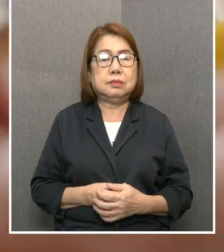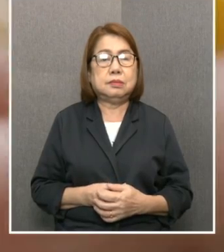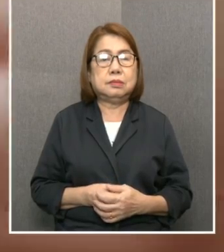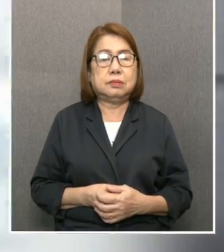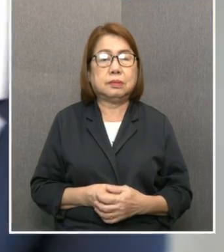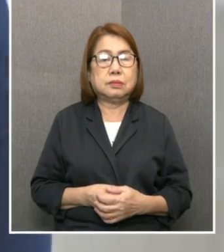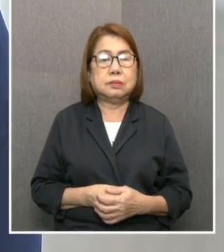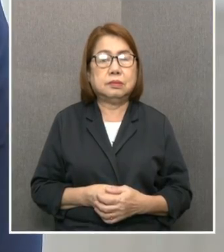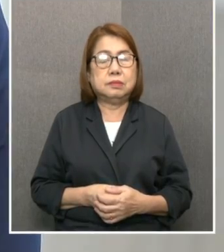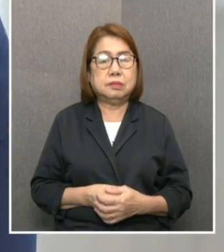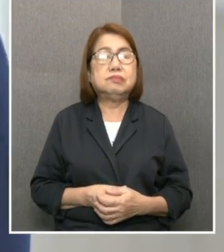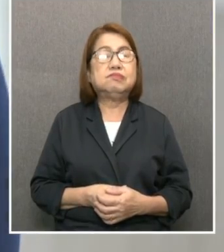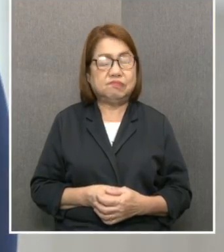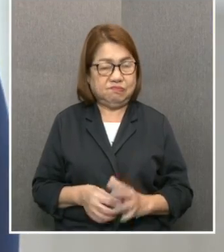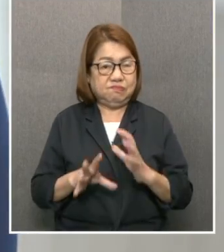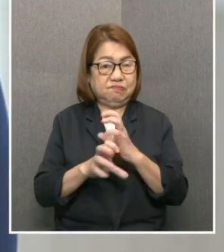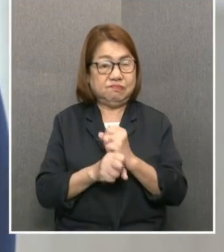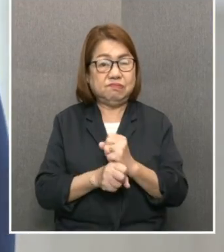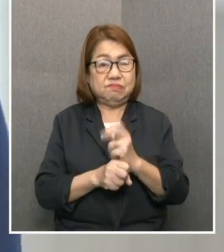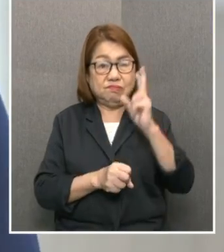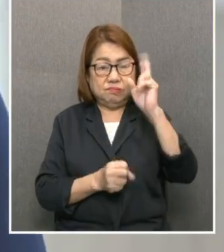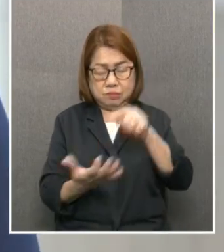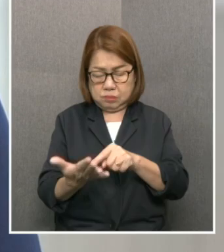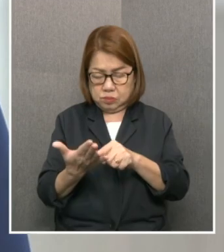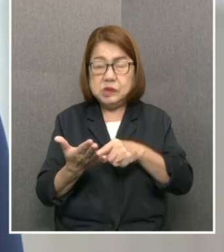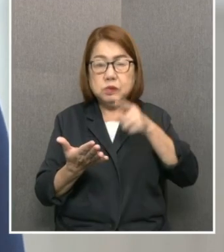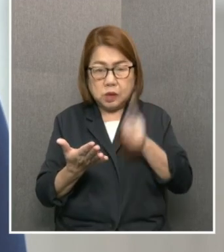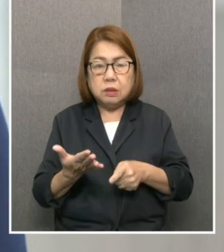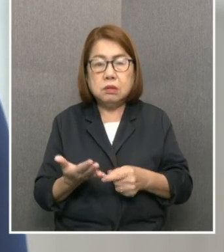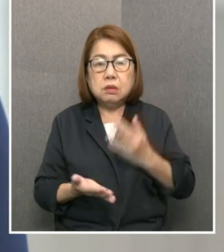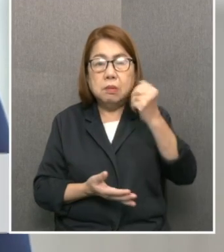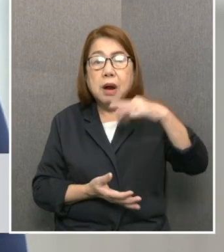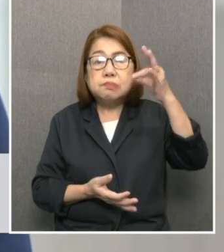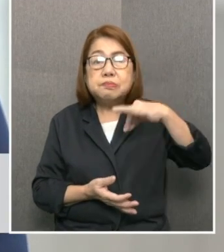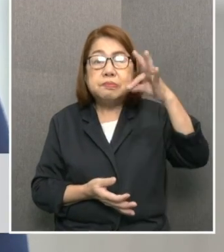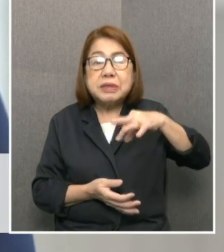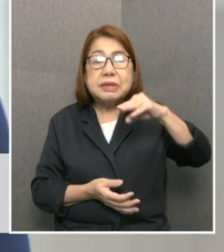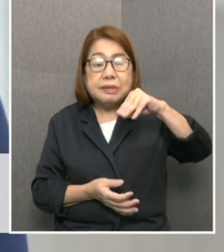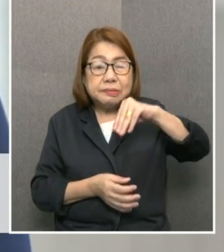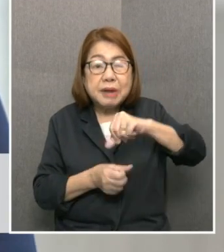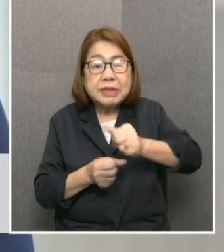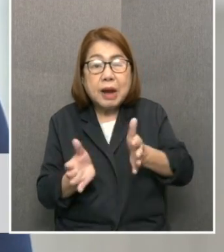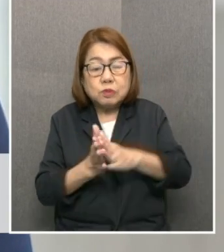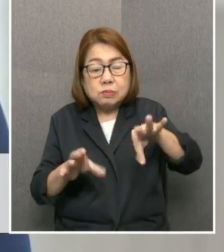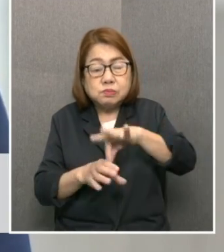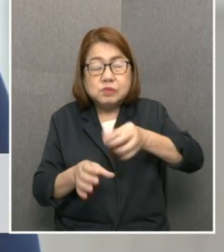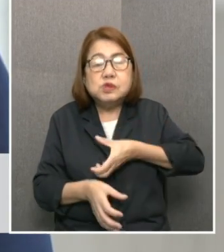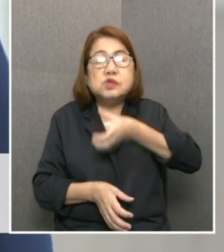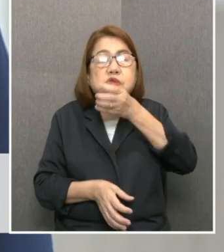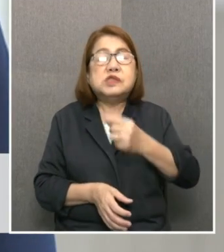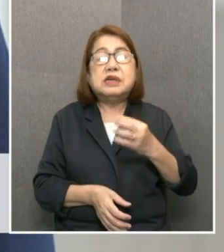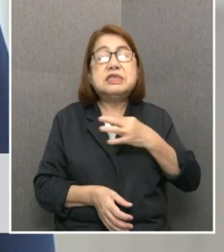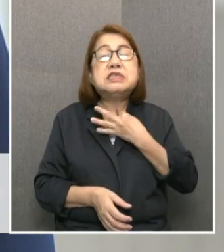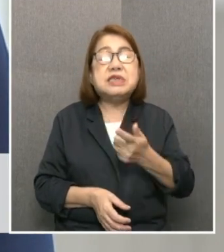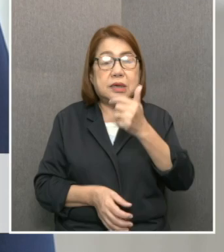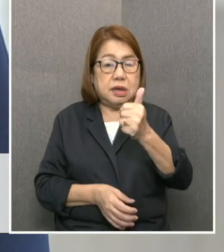ค่ะสรุปว่าข่าวนี้เป็นความจริงนะคะเพราะว่ากินน้ำผึ้งผสมมะนาวเนี่ยก็ไม่ได้ช่วยทำให้เราเสี่ยงดีขึ้นนะคะหากคุณ